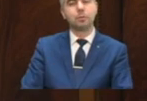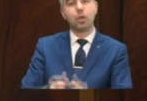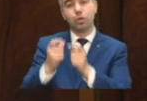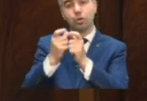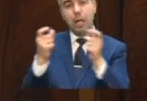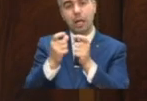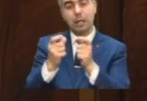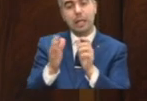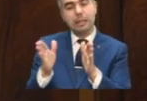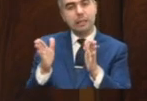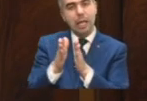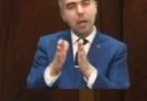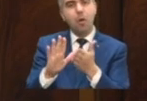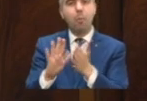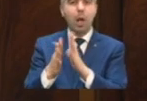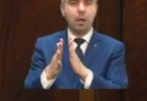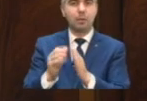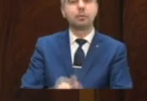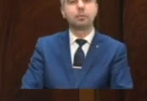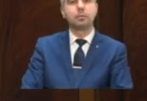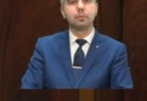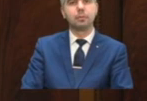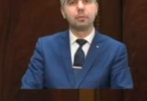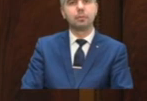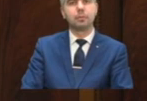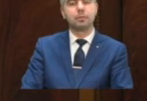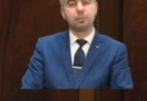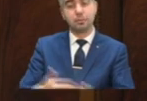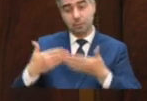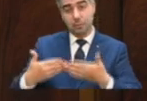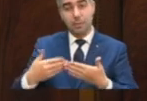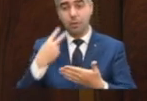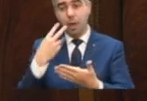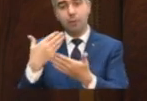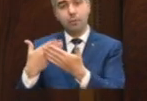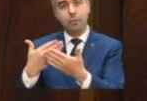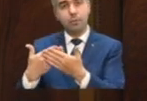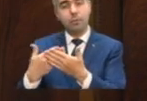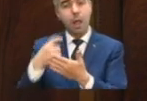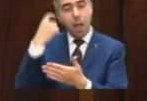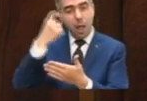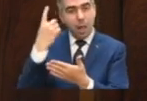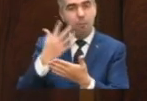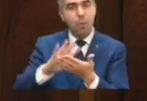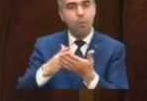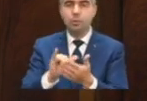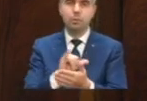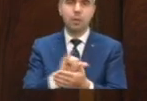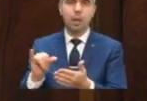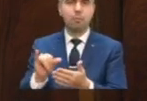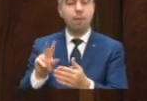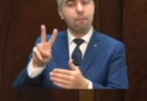شركات صغرى ومتوسطه. هادشي في ارض الواقع، ماشي حلم، ماشي مناقشه. باش كنهضروا